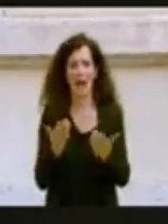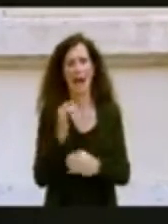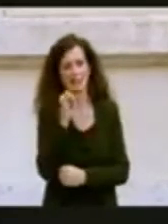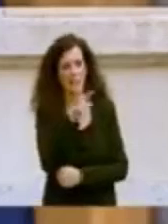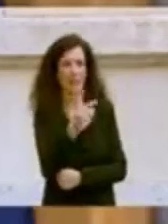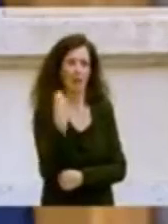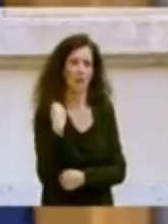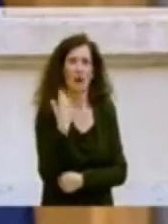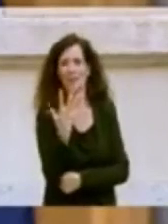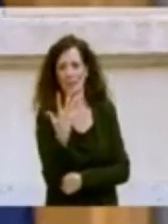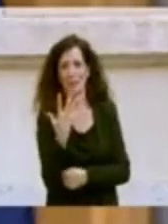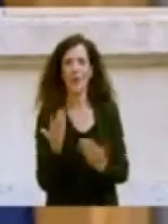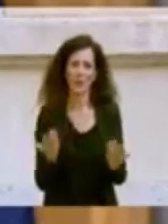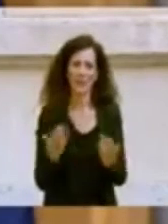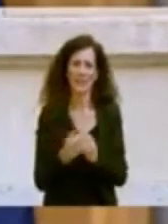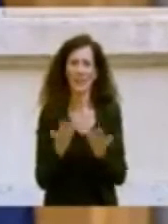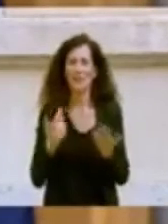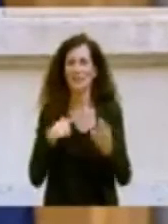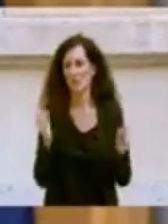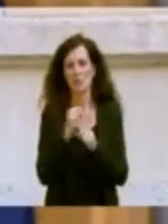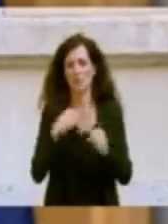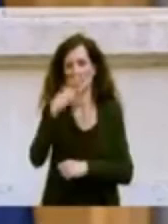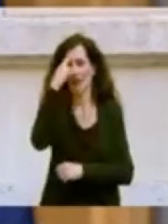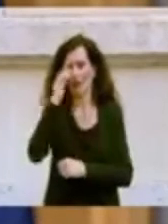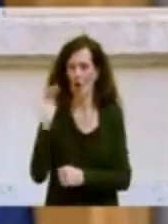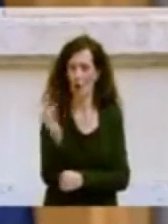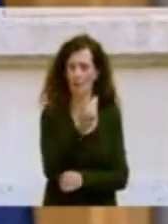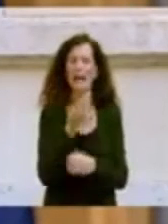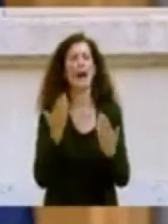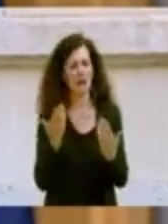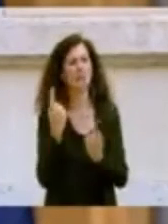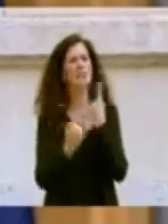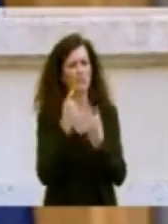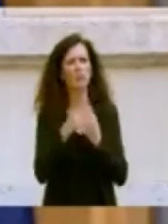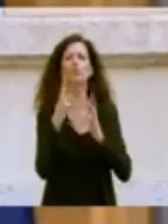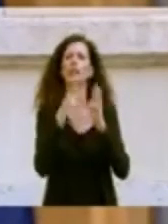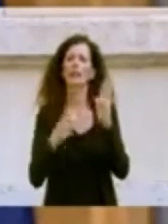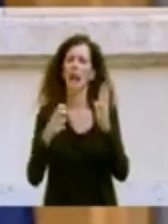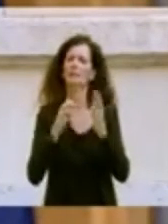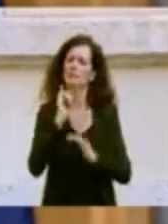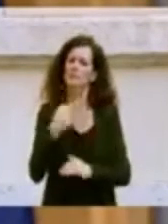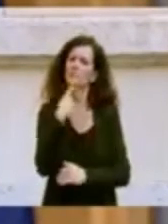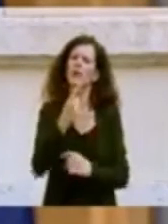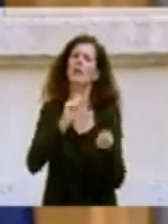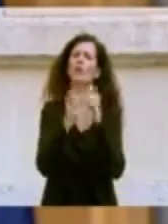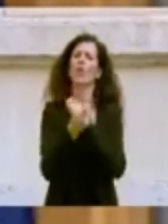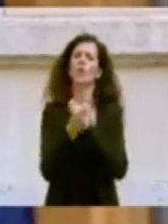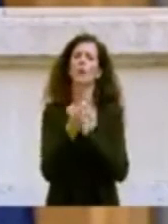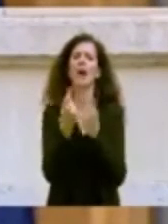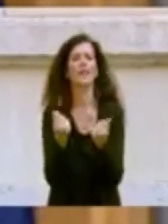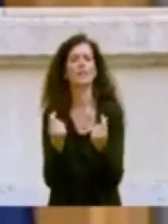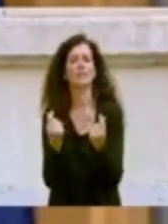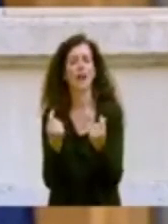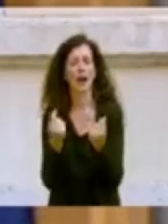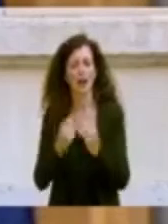cinque domande era impossibile ricordarle tutte per quanto riguarda sulle tasse io ho parlato di riforma fiscale è chiaro che rendere